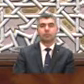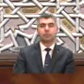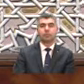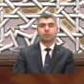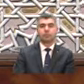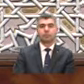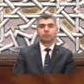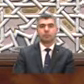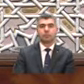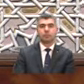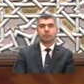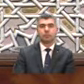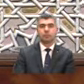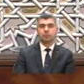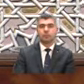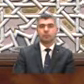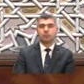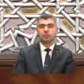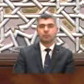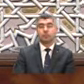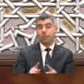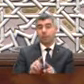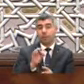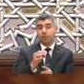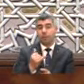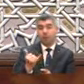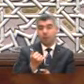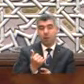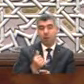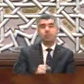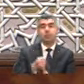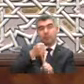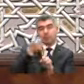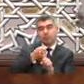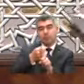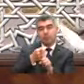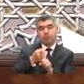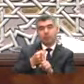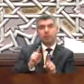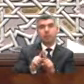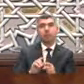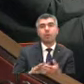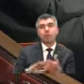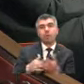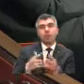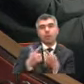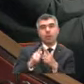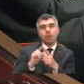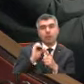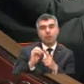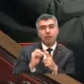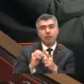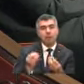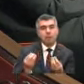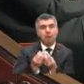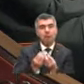فيما تبقى من الجرأة تقتضي إعمال تصورات شخصية وذاتية وانتمائية